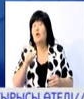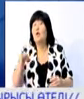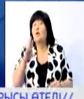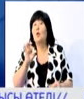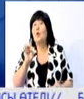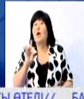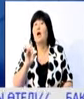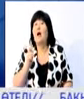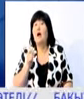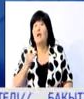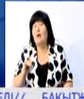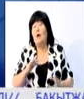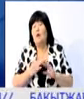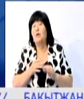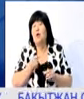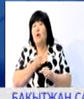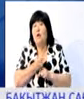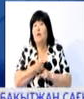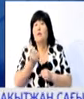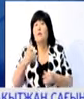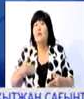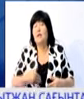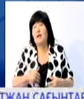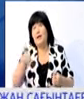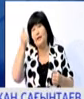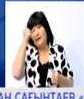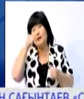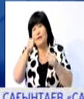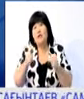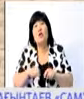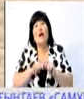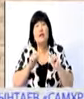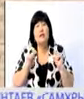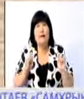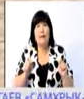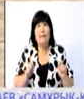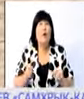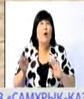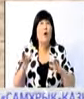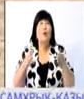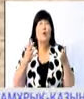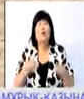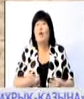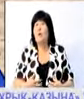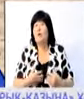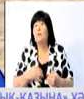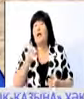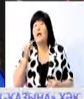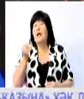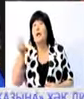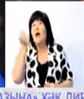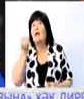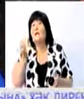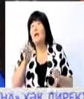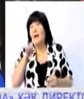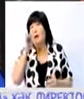Дүрінқара ауылында қуғын сүргін құрбандарына арналған ескерткіш ашылды. Өткен күннің сұмдығы тарих қатпарында